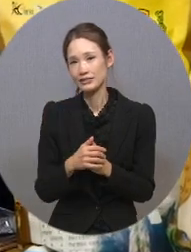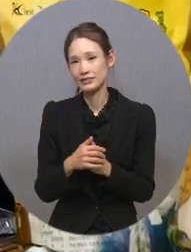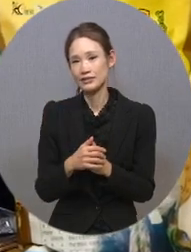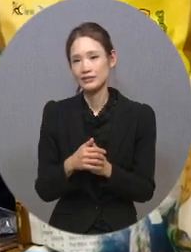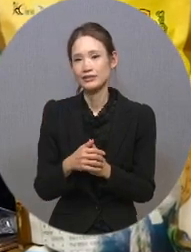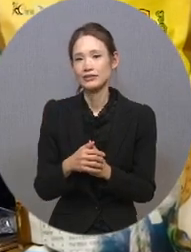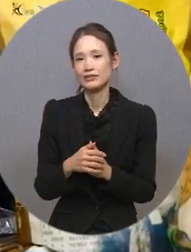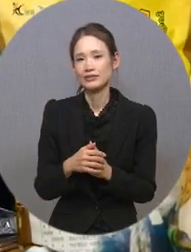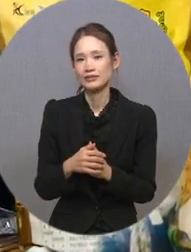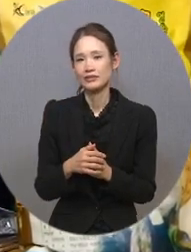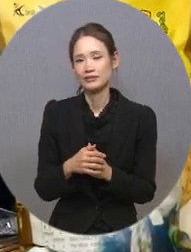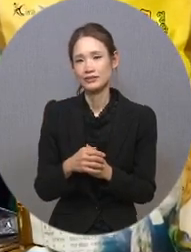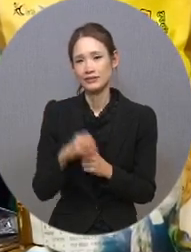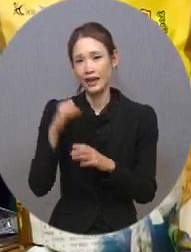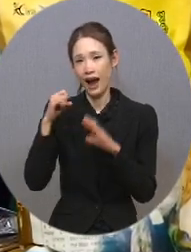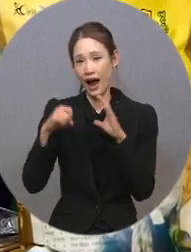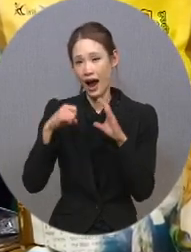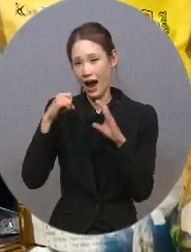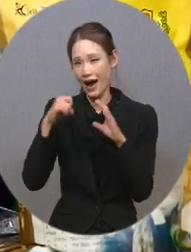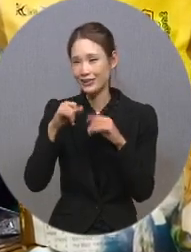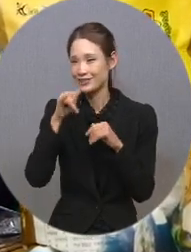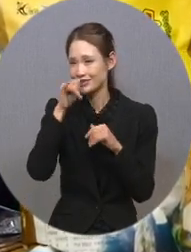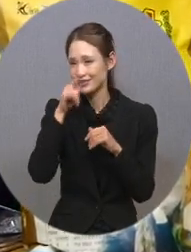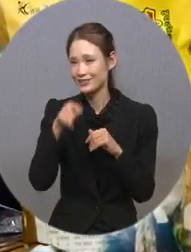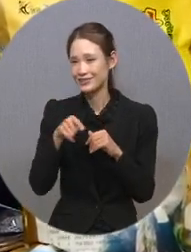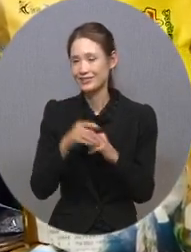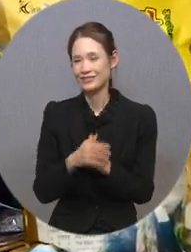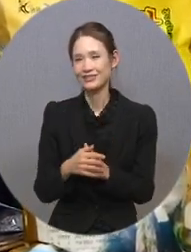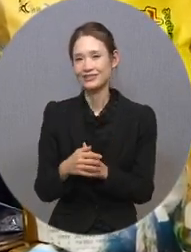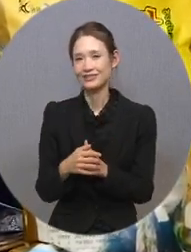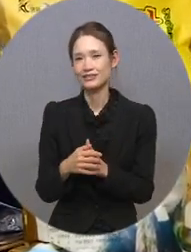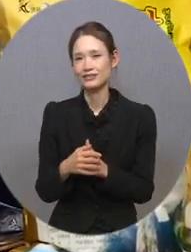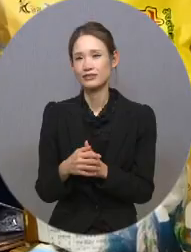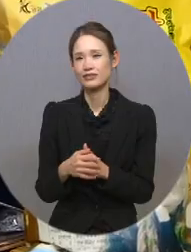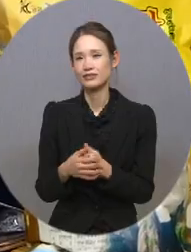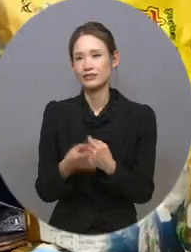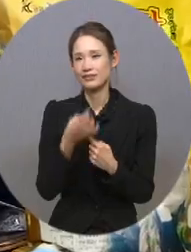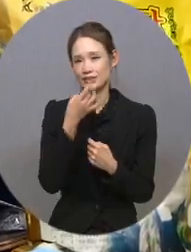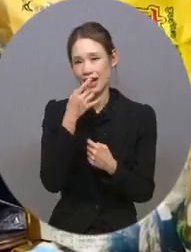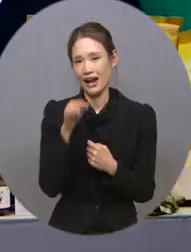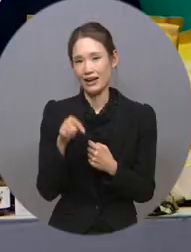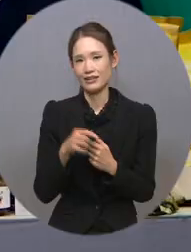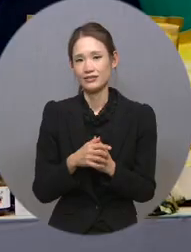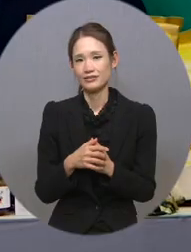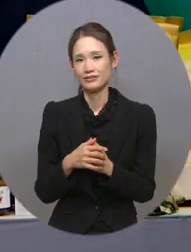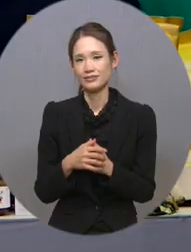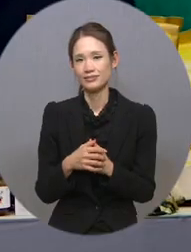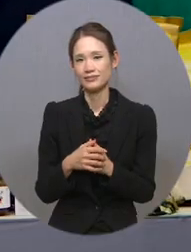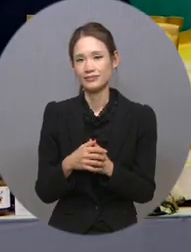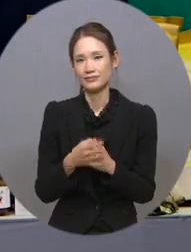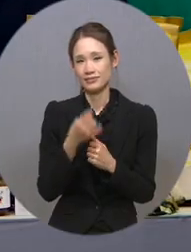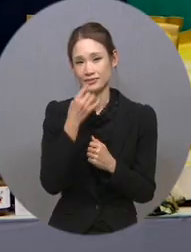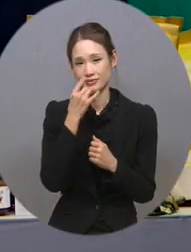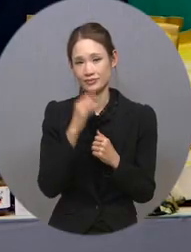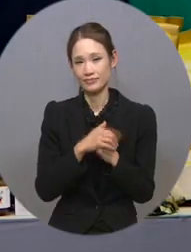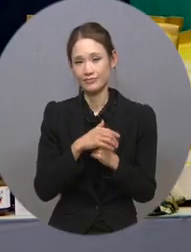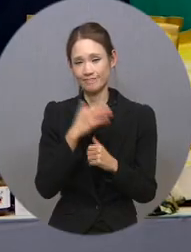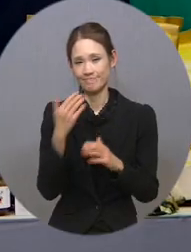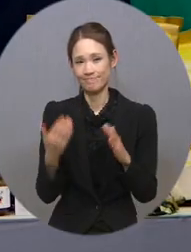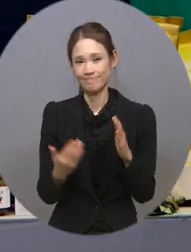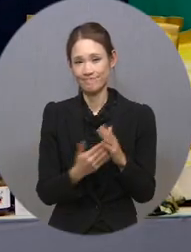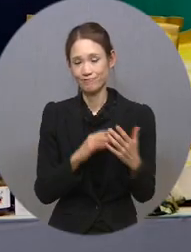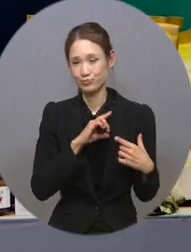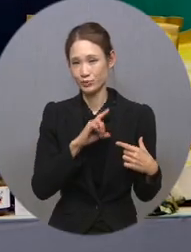소문이 있다더라. 그 쌀이 달맞이 쌀이야. 아니 근데 영암의 쌀이 네. 정말